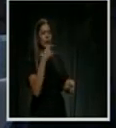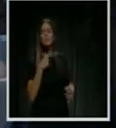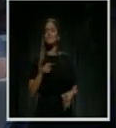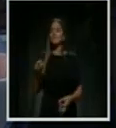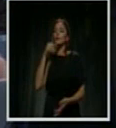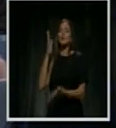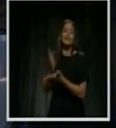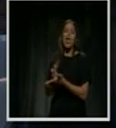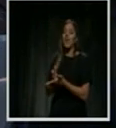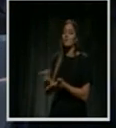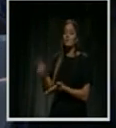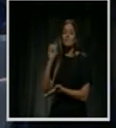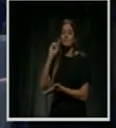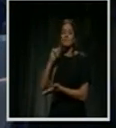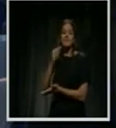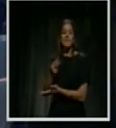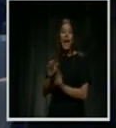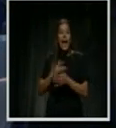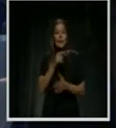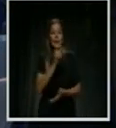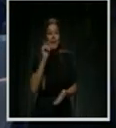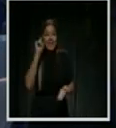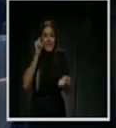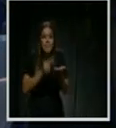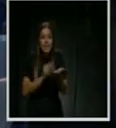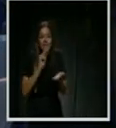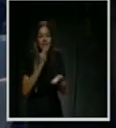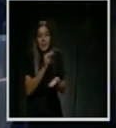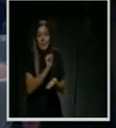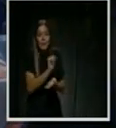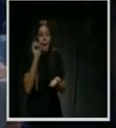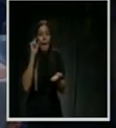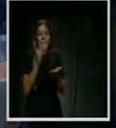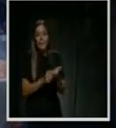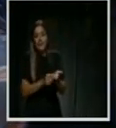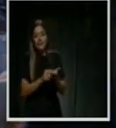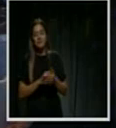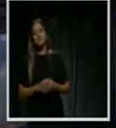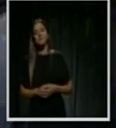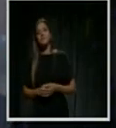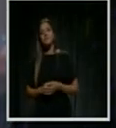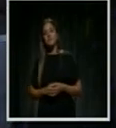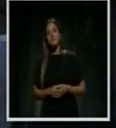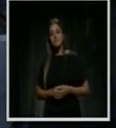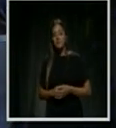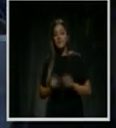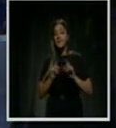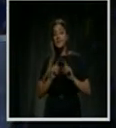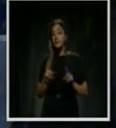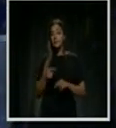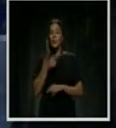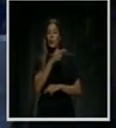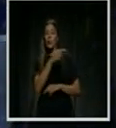għax jemmen il-gideb tiegħu stess. Imma meta jgħidlek illi